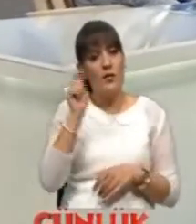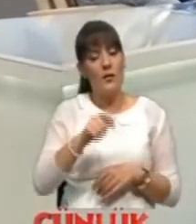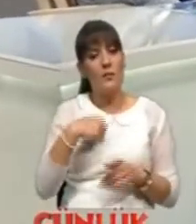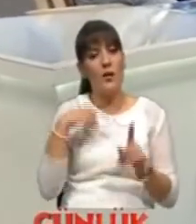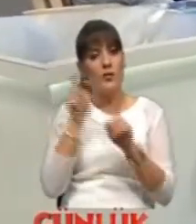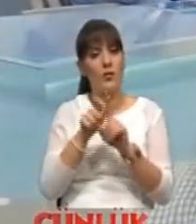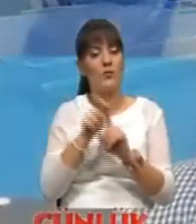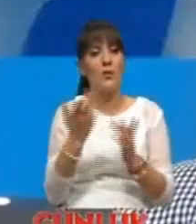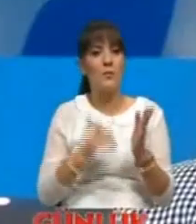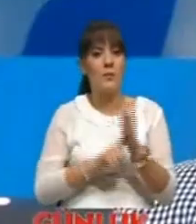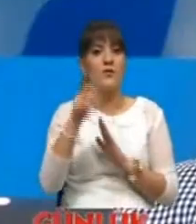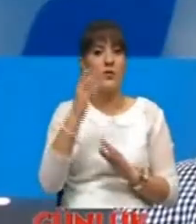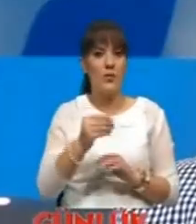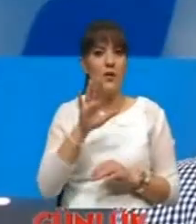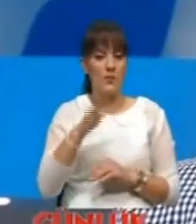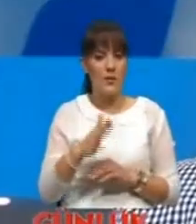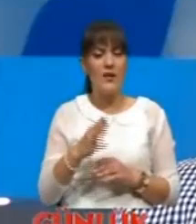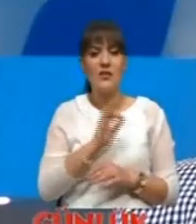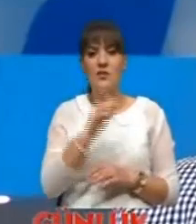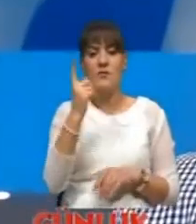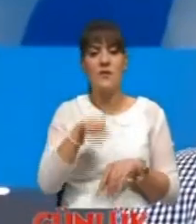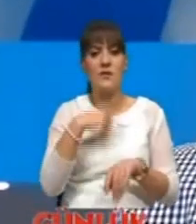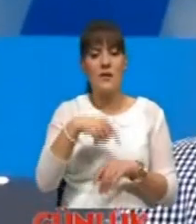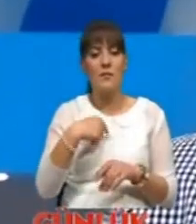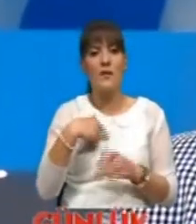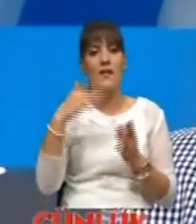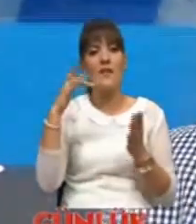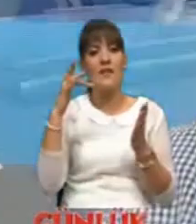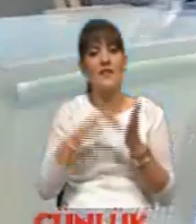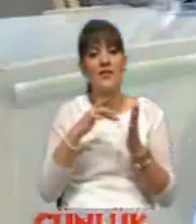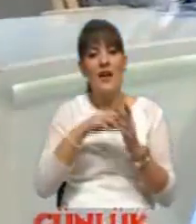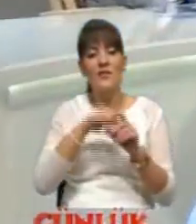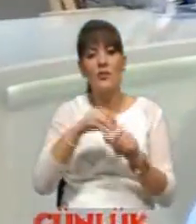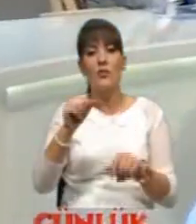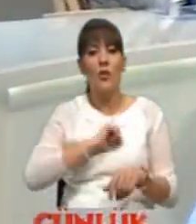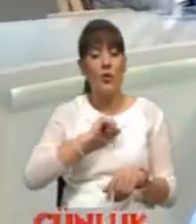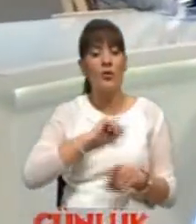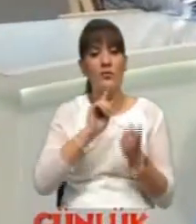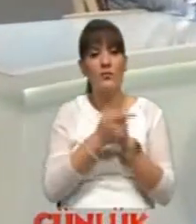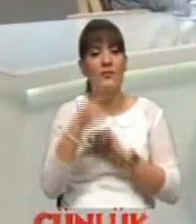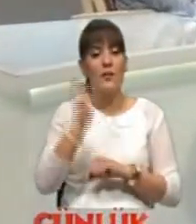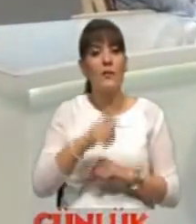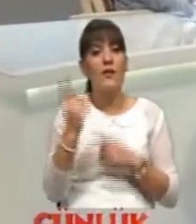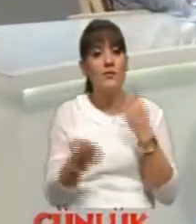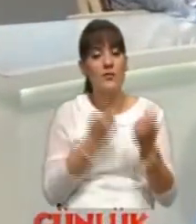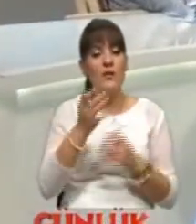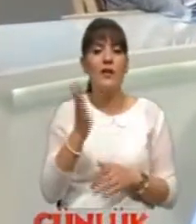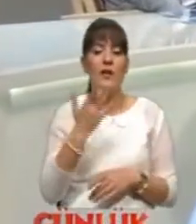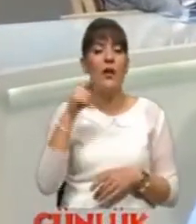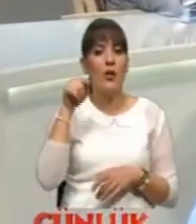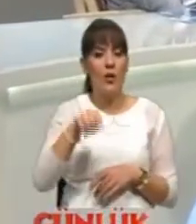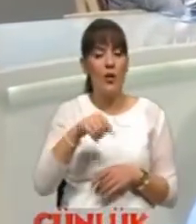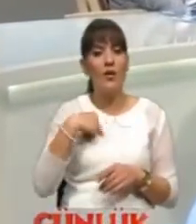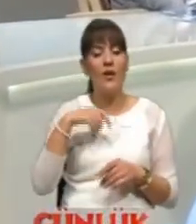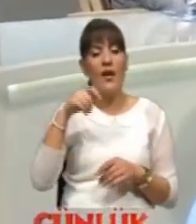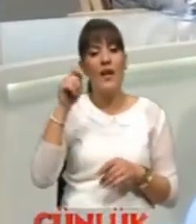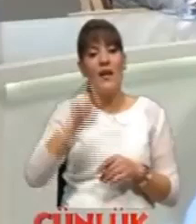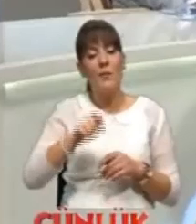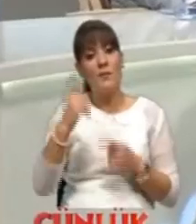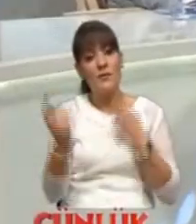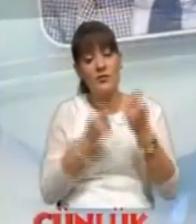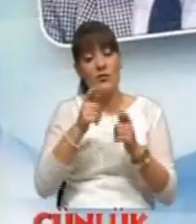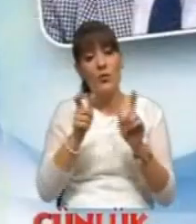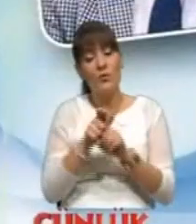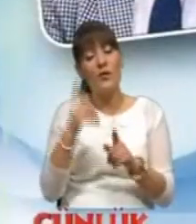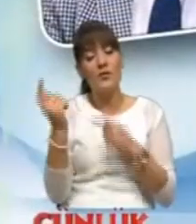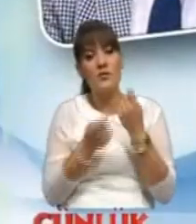yapılan korumalar zaten başarılı olabiliyor. Kesinlikle. Hiçbir zaman cezai müeyyideyle korkutarak yapılan çalışmalar ya da öyle yansıtılan koruma